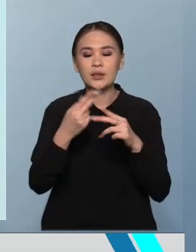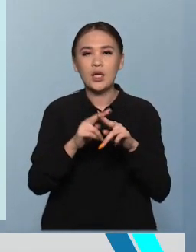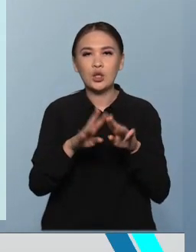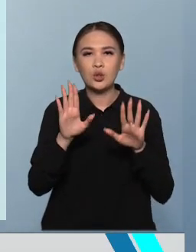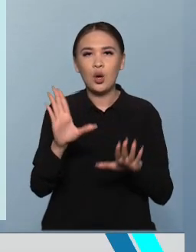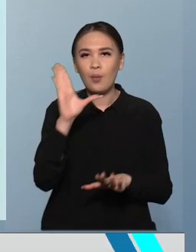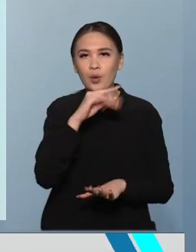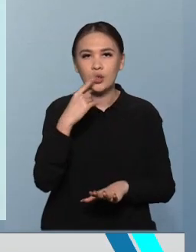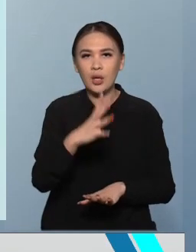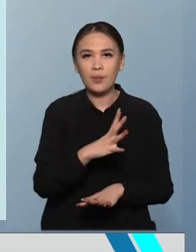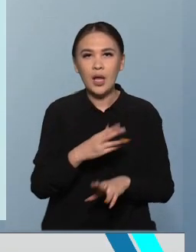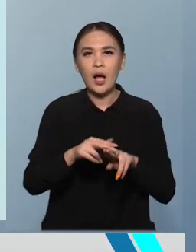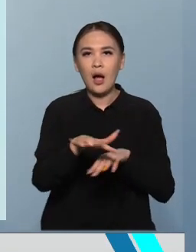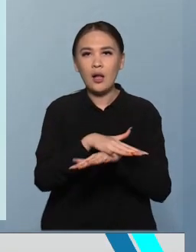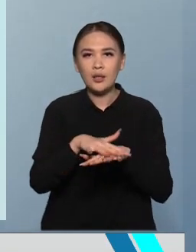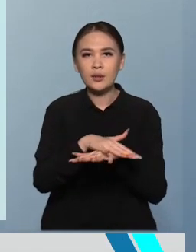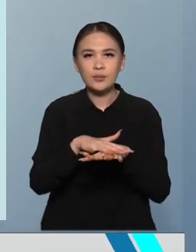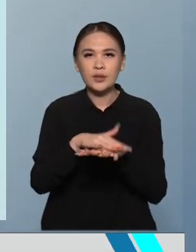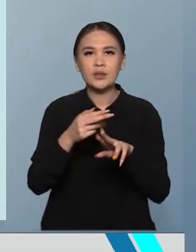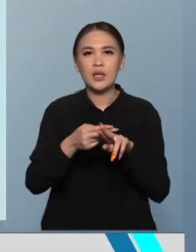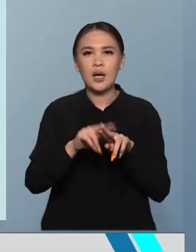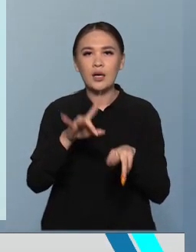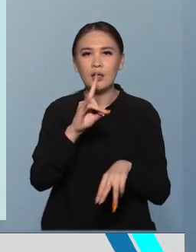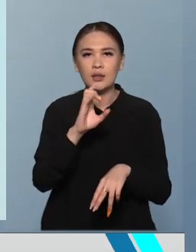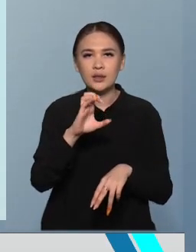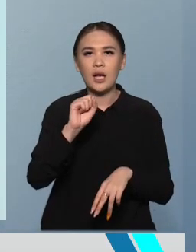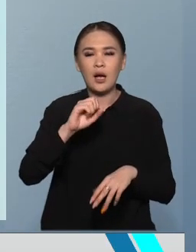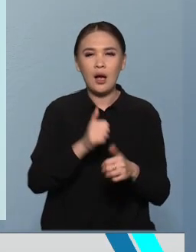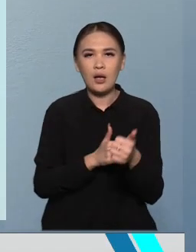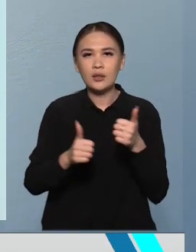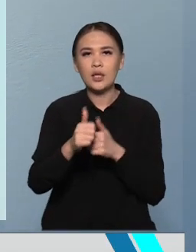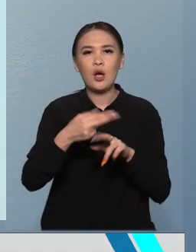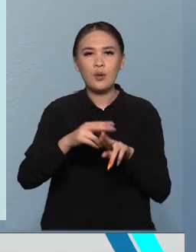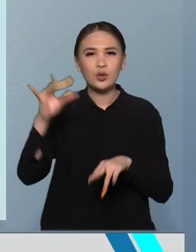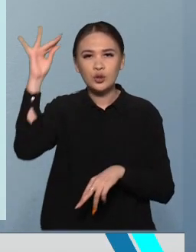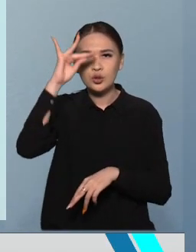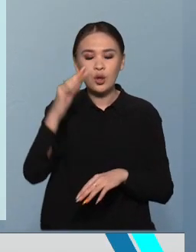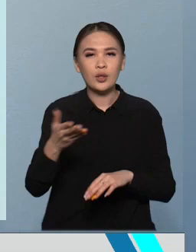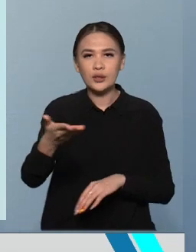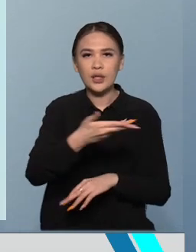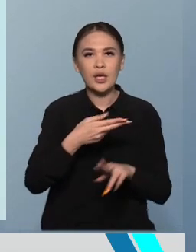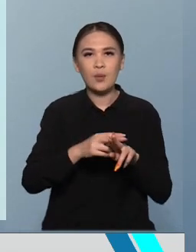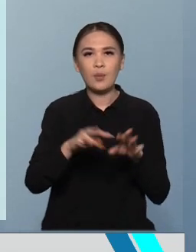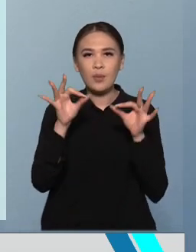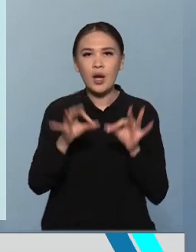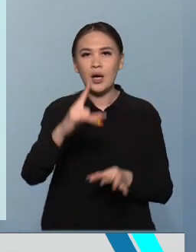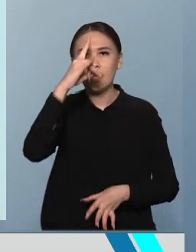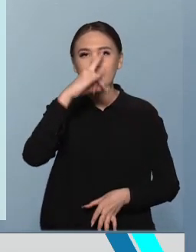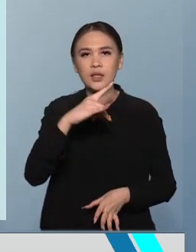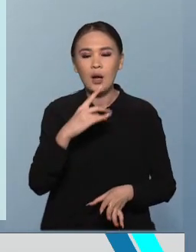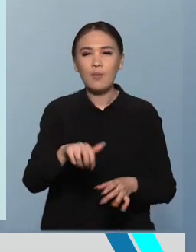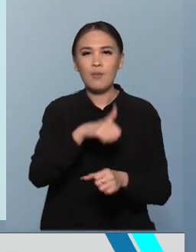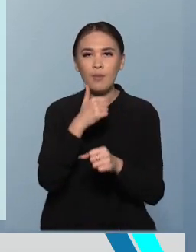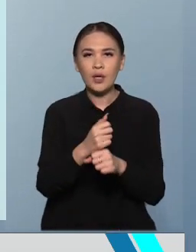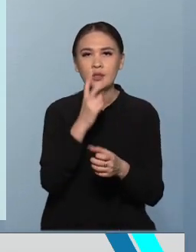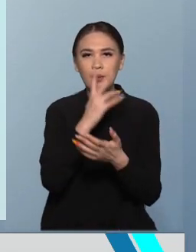қол жеткіземіз. Халқымыз ырыс салды ынтымақ дейді. Бабаларымыздың бұл өсиеті әділетті Қазақстандағы басты ұстанымның